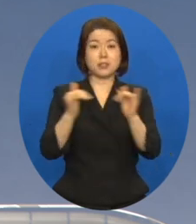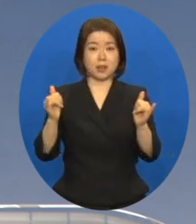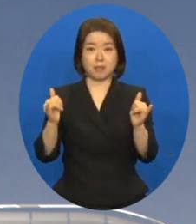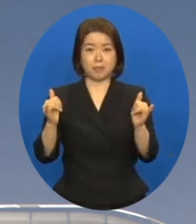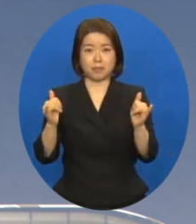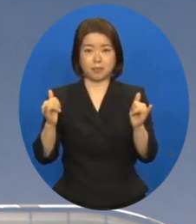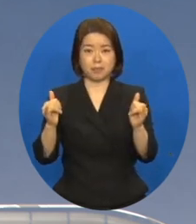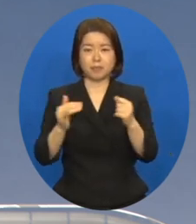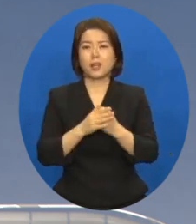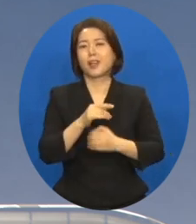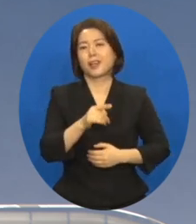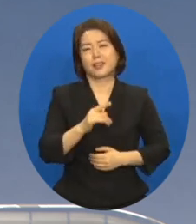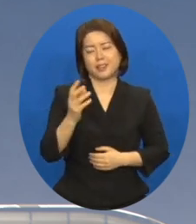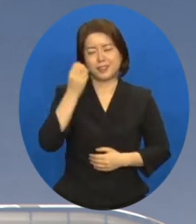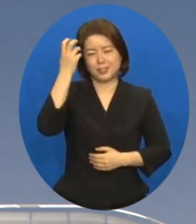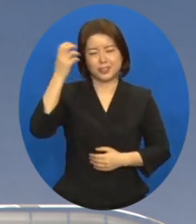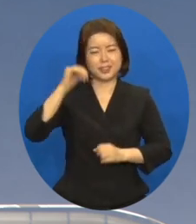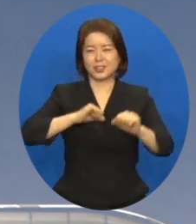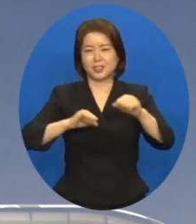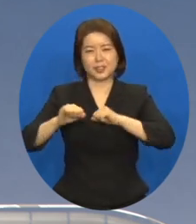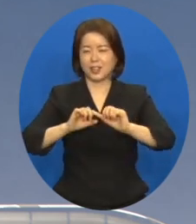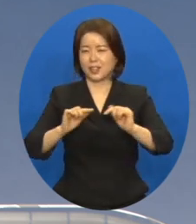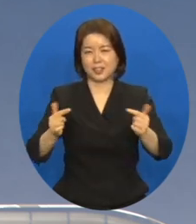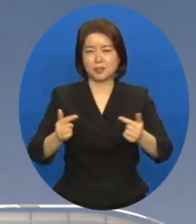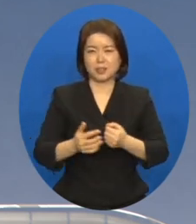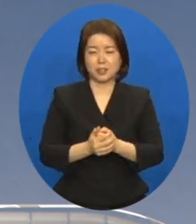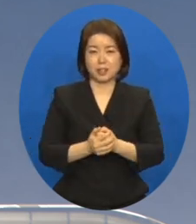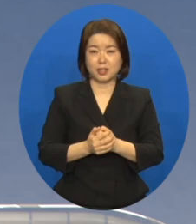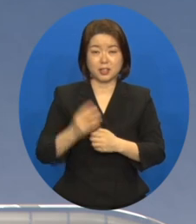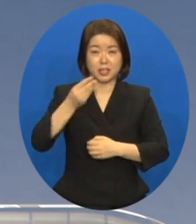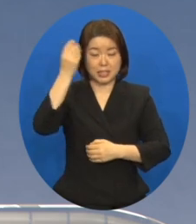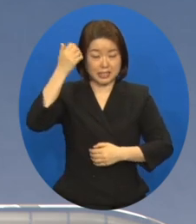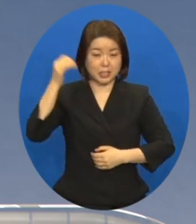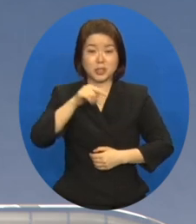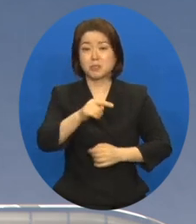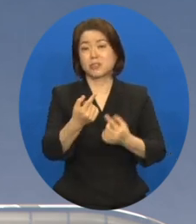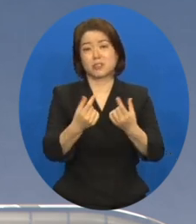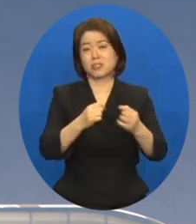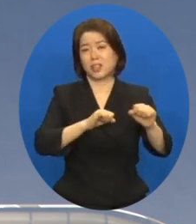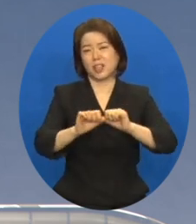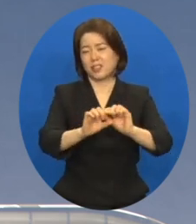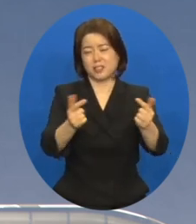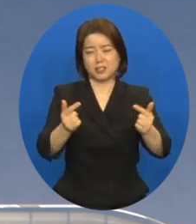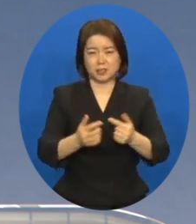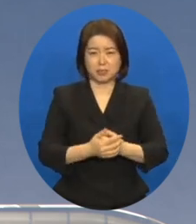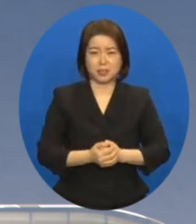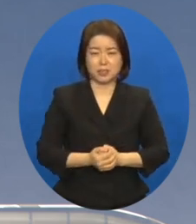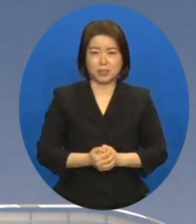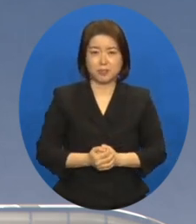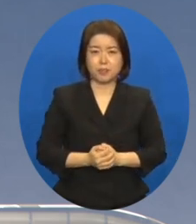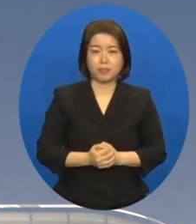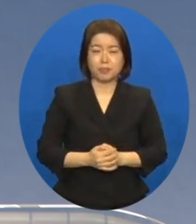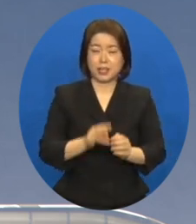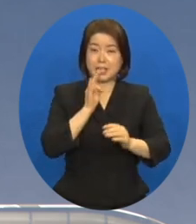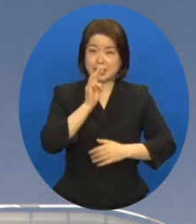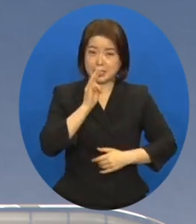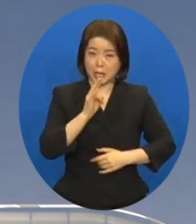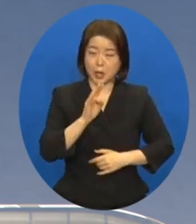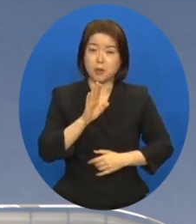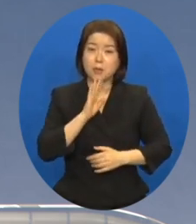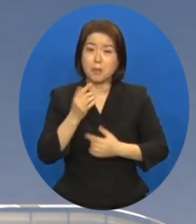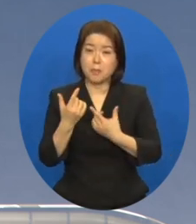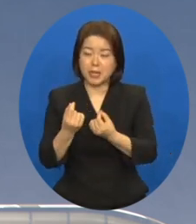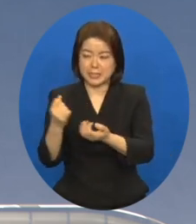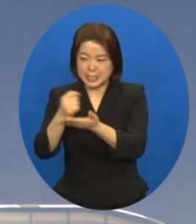이건 성령의 역사가 아닌 거예요. 성령님은 그렇게 하실 리가 없는 겁니다. 예언을 마치